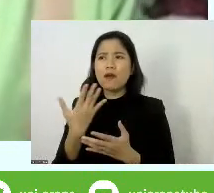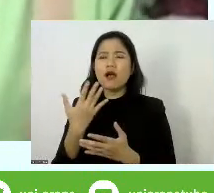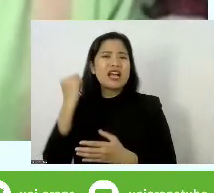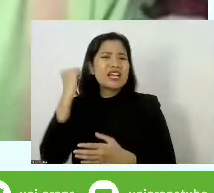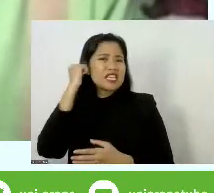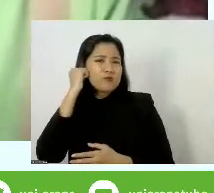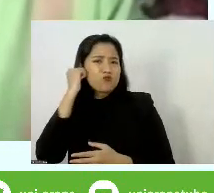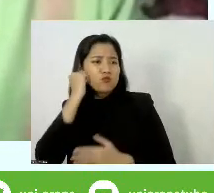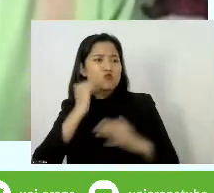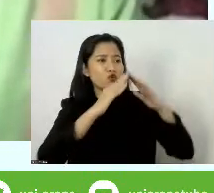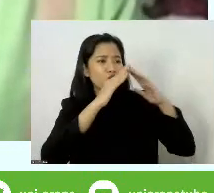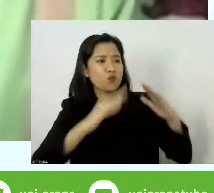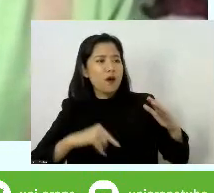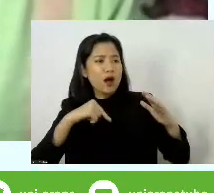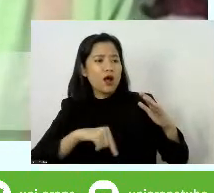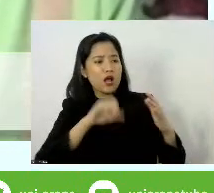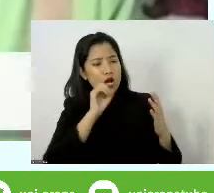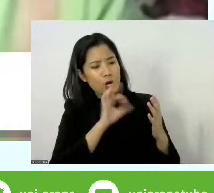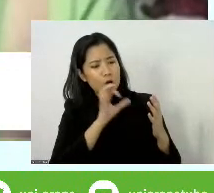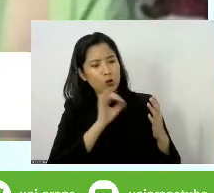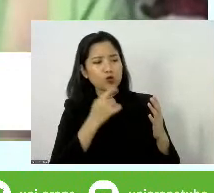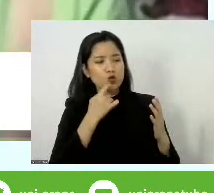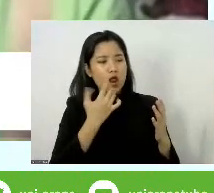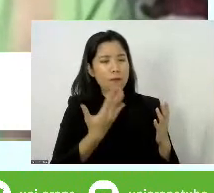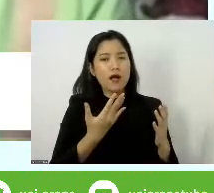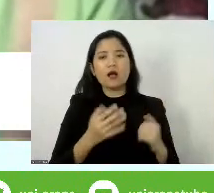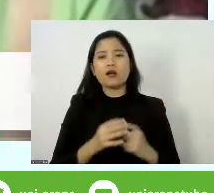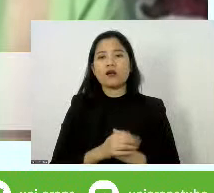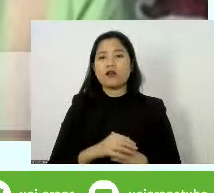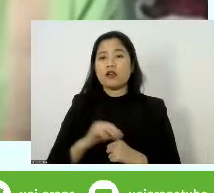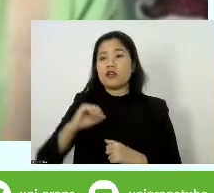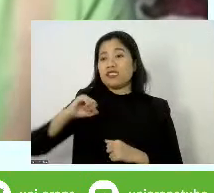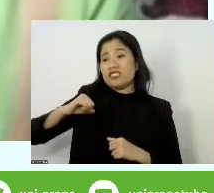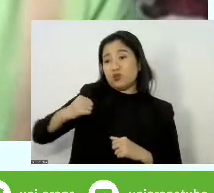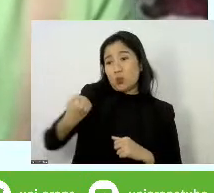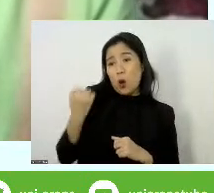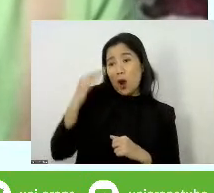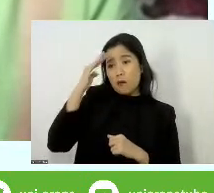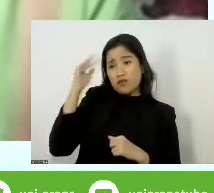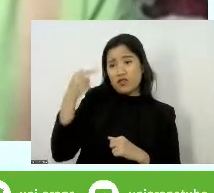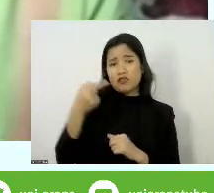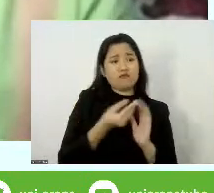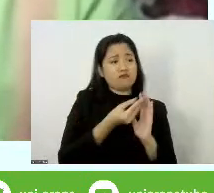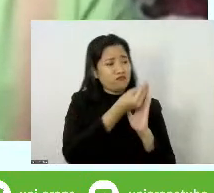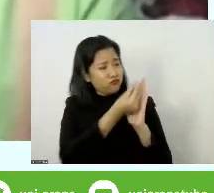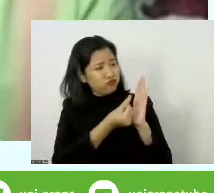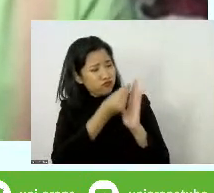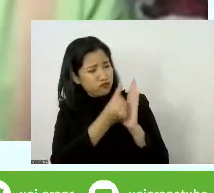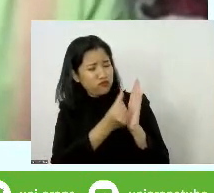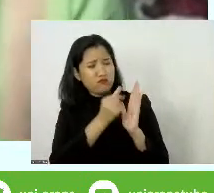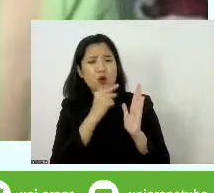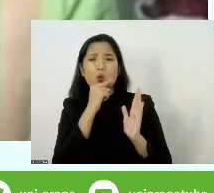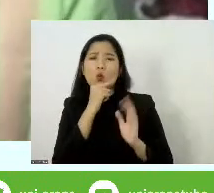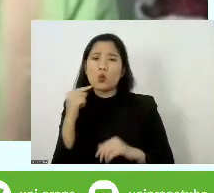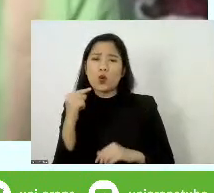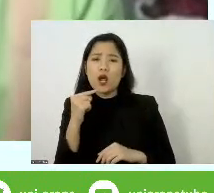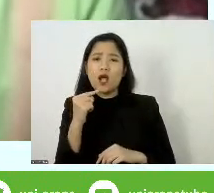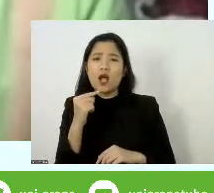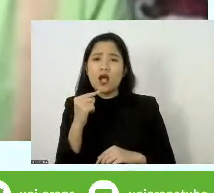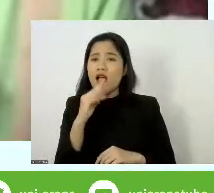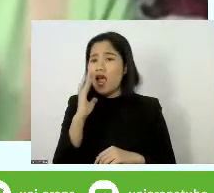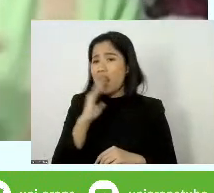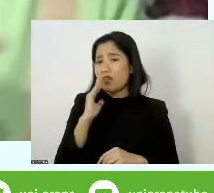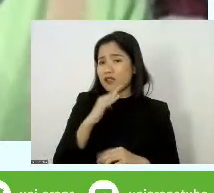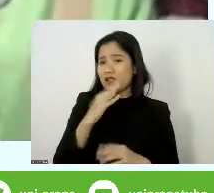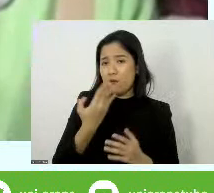tangga yang mengeluh akan kurangnya pendapatan sang suami diakibatkan gaya diakibatkan